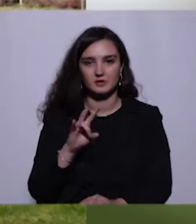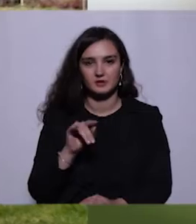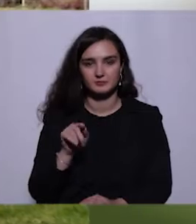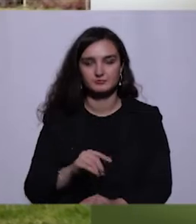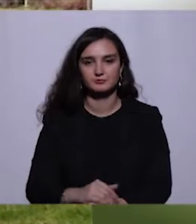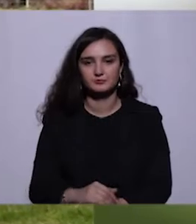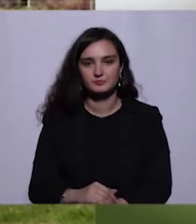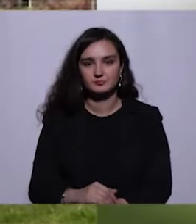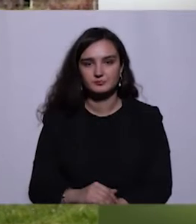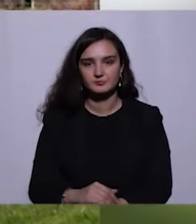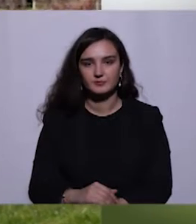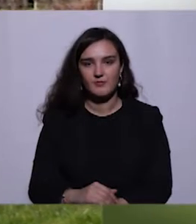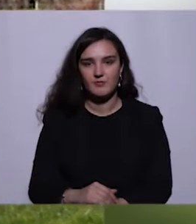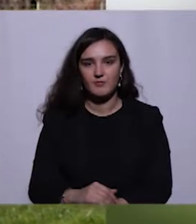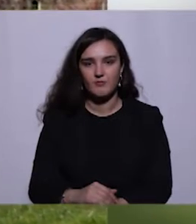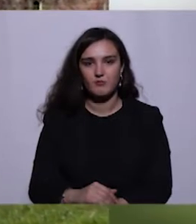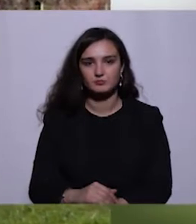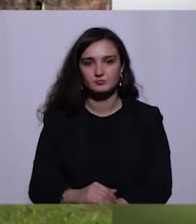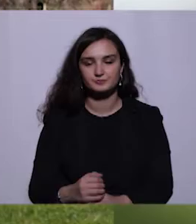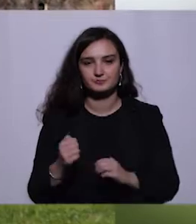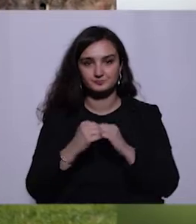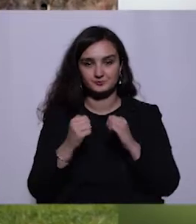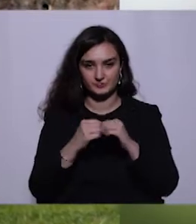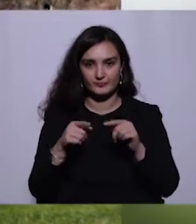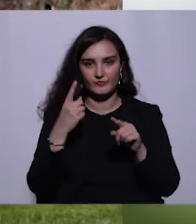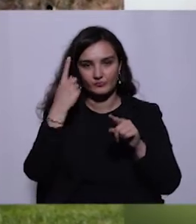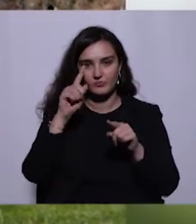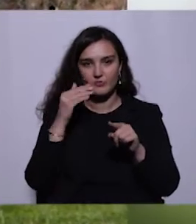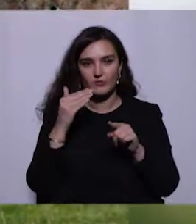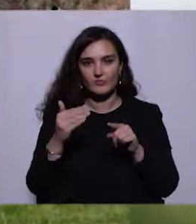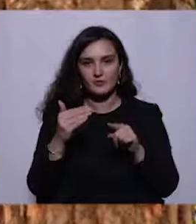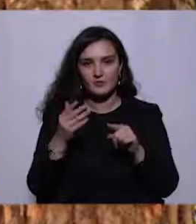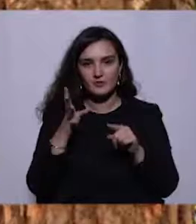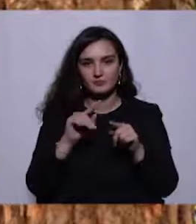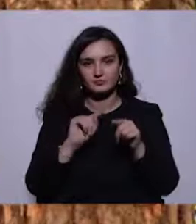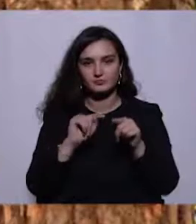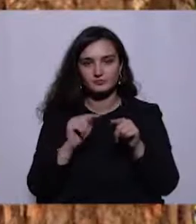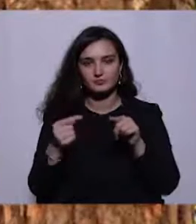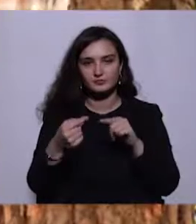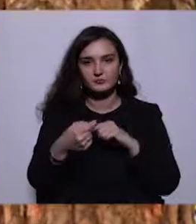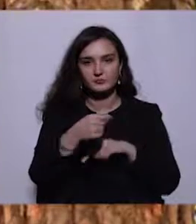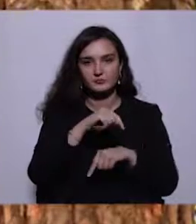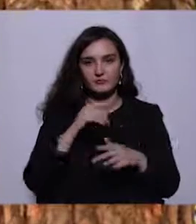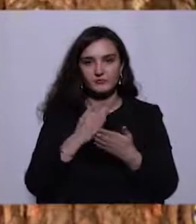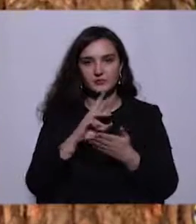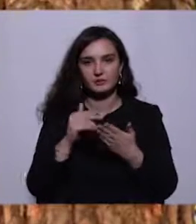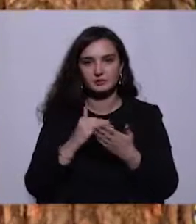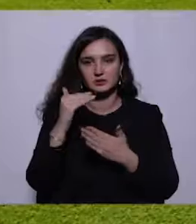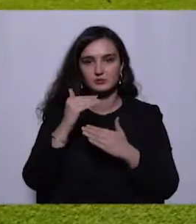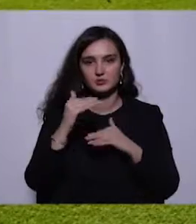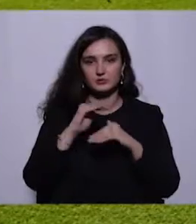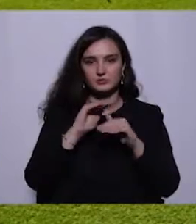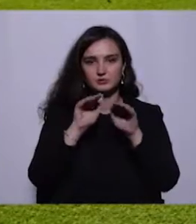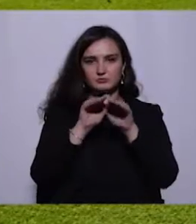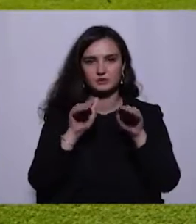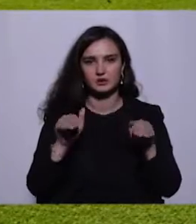ეს ქვის კონსტრუქცია უკვე შენობას მოგვაგონებს. ის 4-ვე მხრიდან არის შემოსაზღვრული და ზემოდან ესეთი